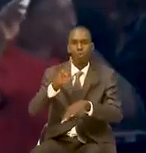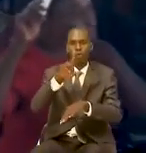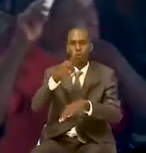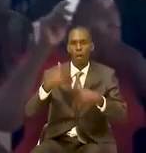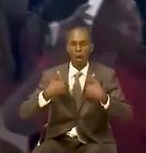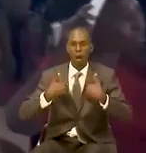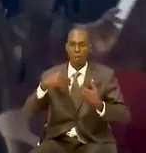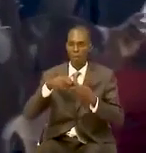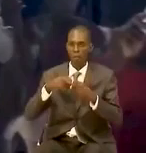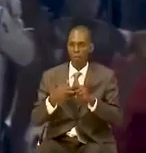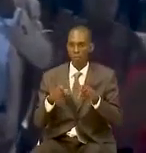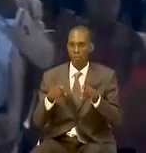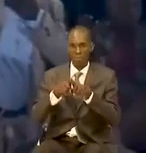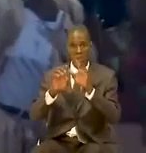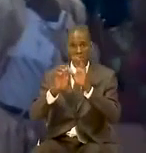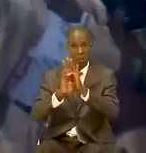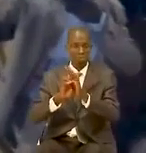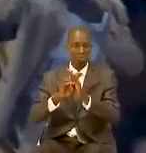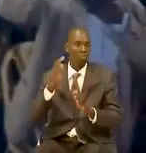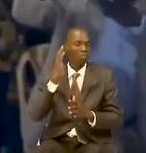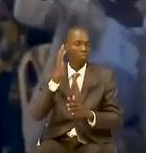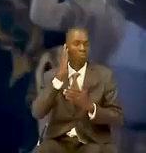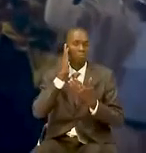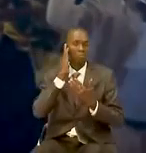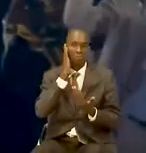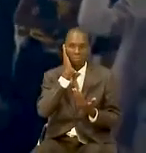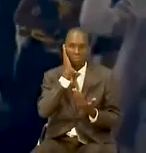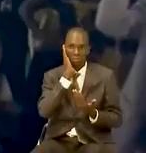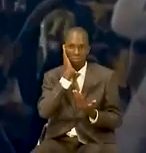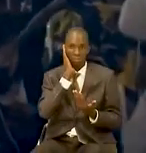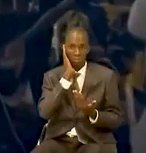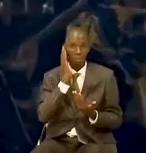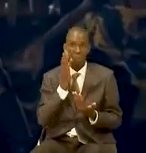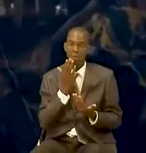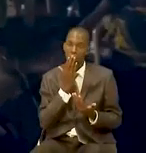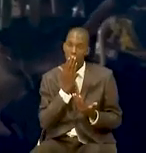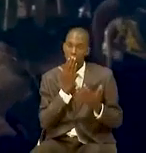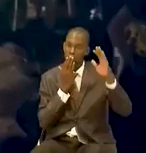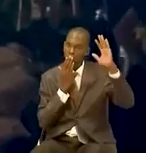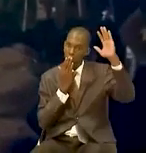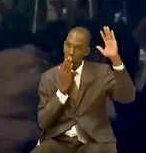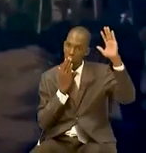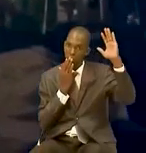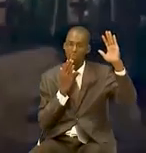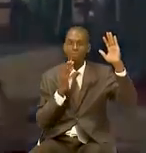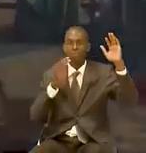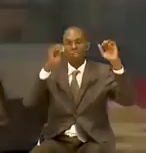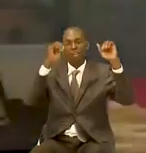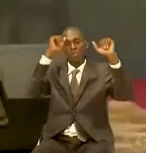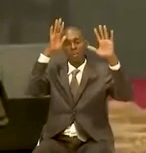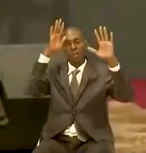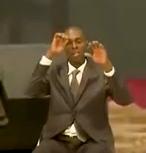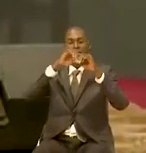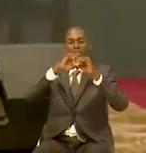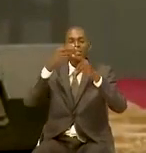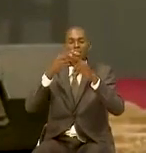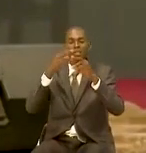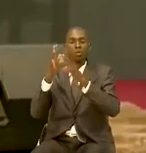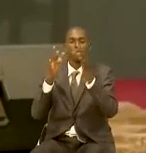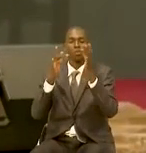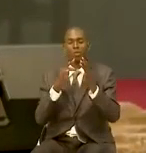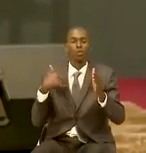Nine. N'aha Jizọs, anyị ekele gị n'abalị a, anyị ma na